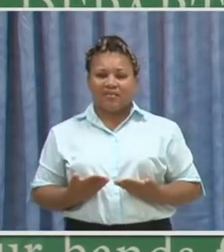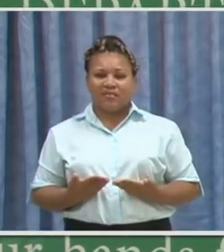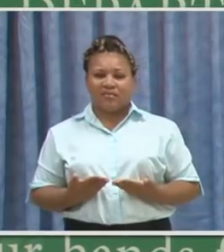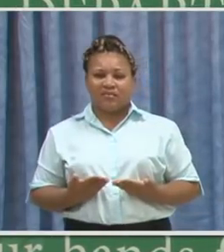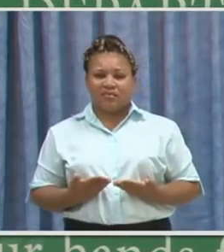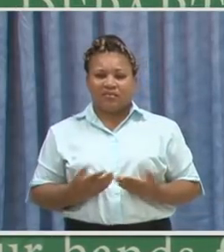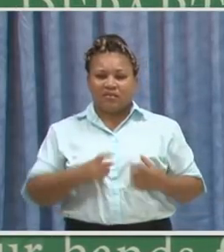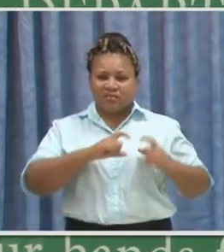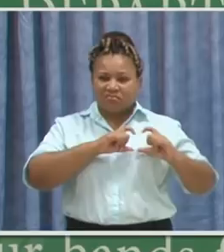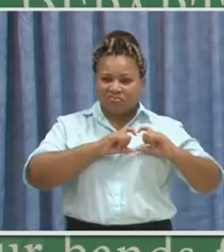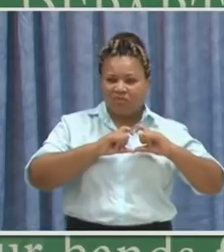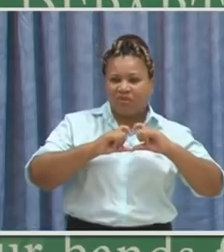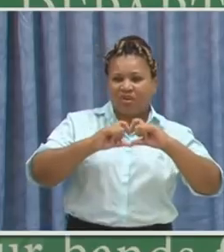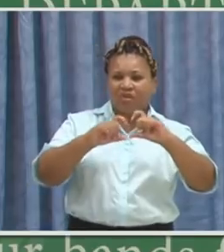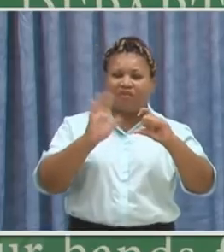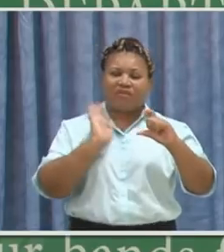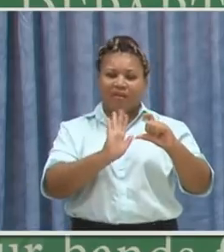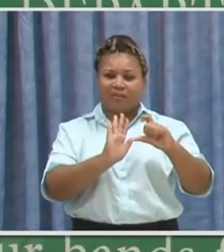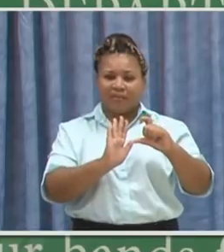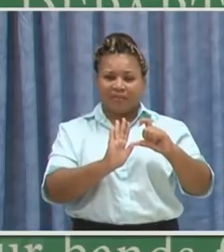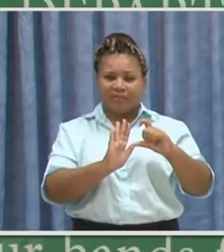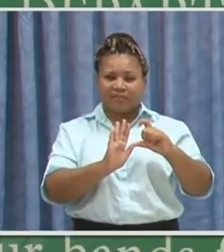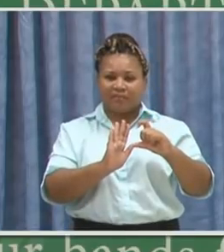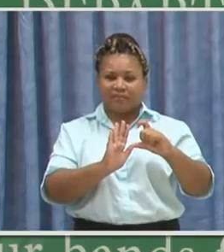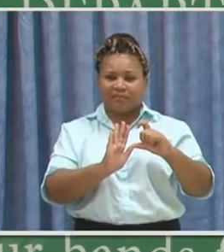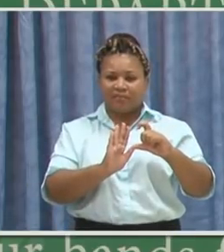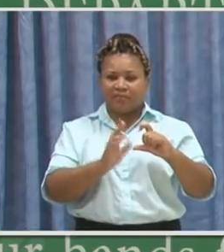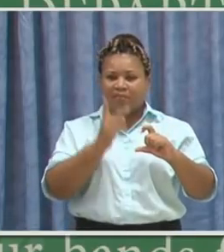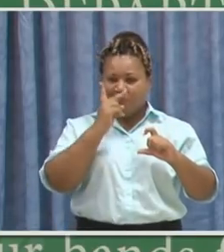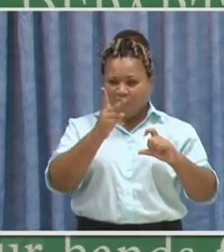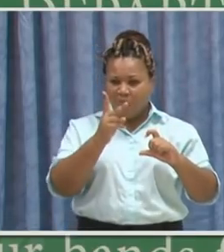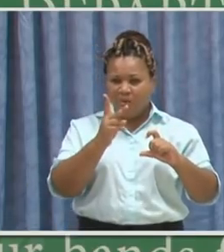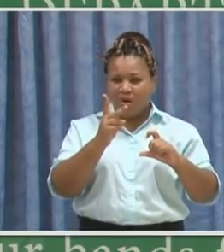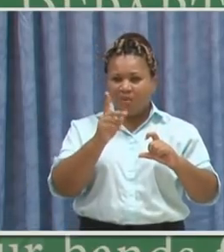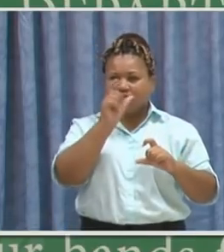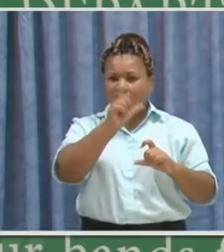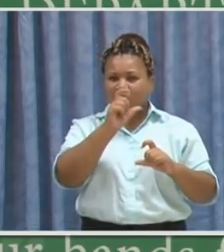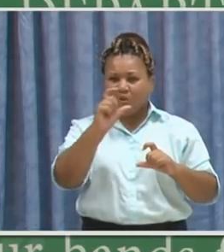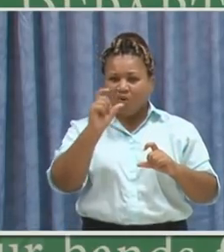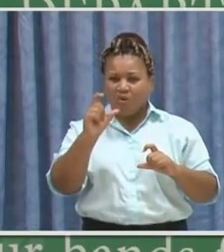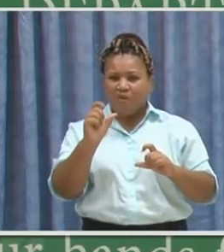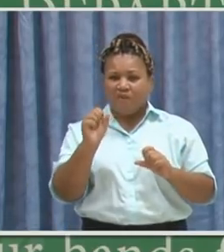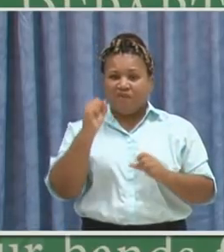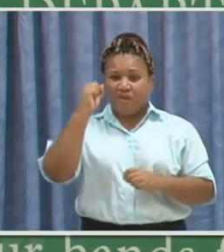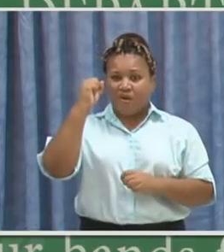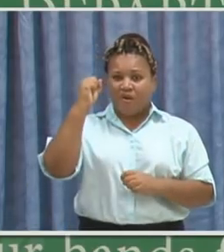gai servi pas pour répéter ça mon mot c'est moi comme un peuple nous garde nos dignité nous pas réagir